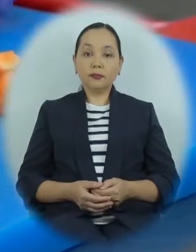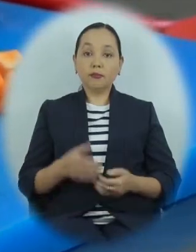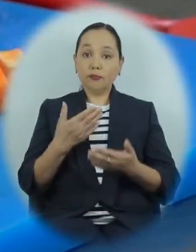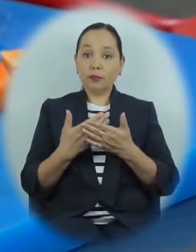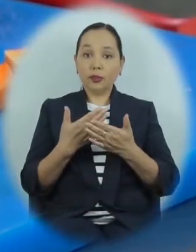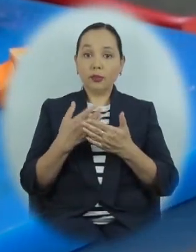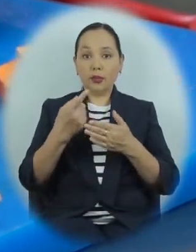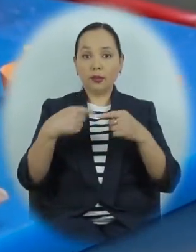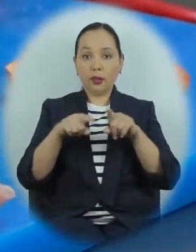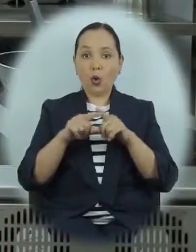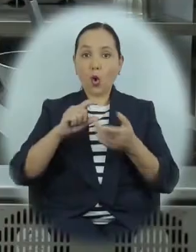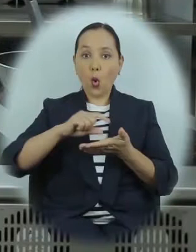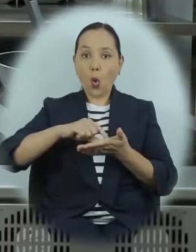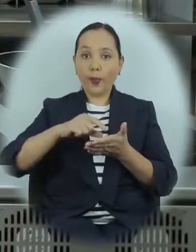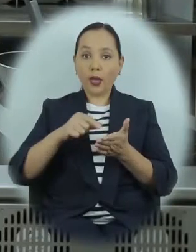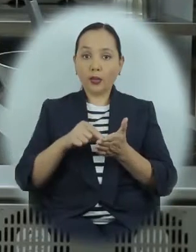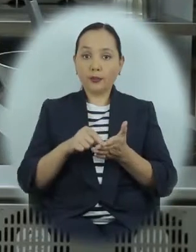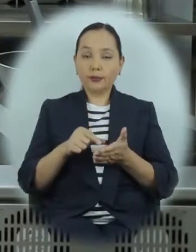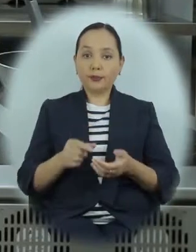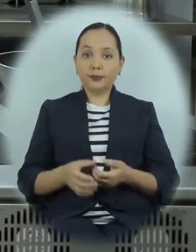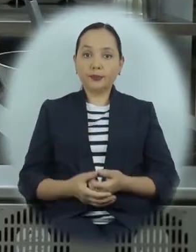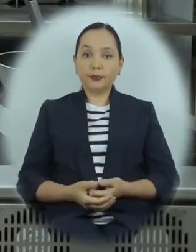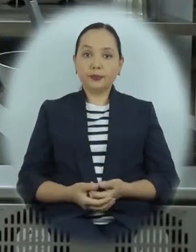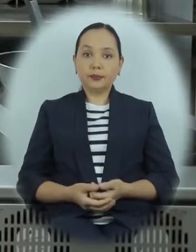Приблизительно вот на такой кубик.